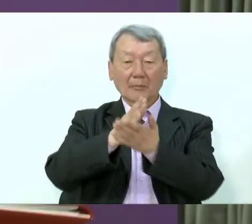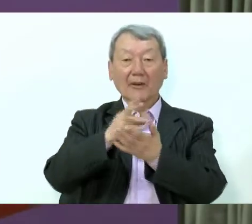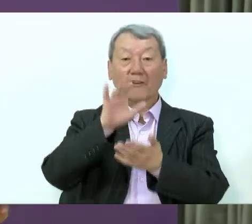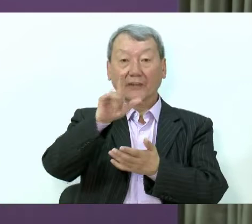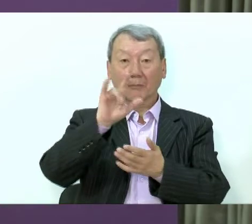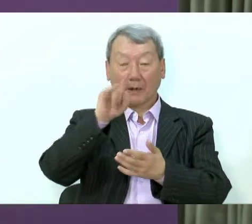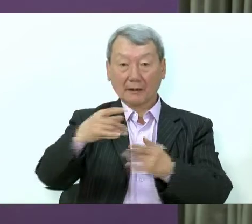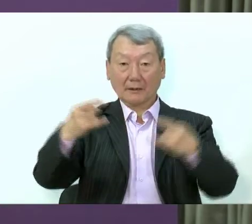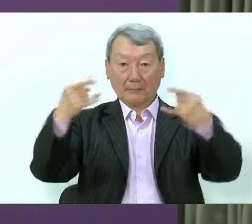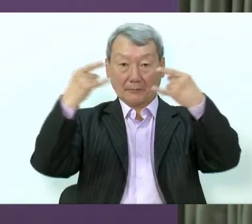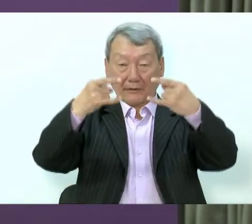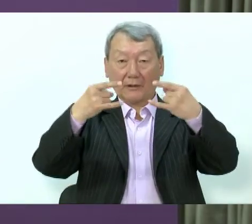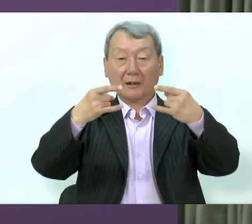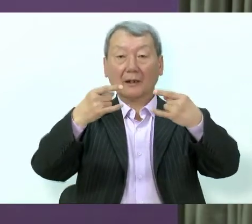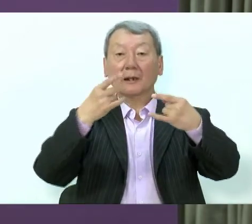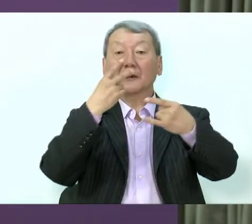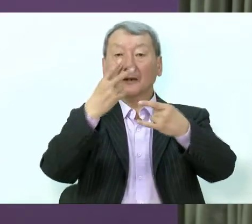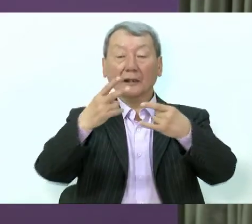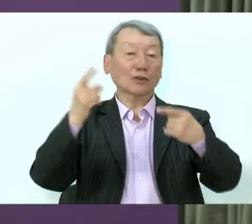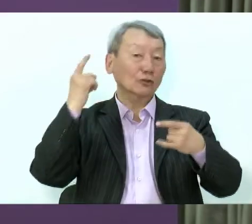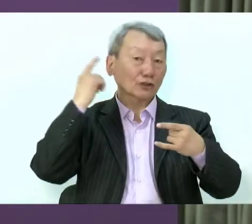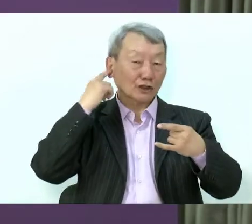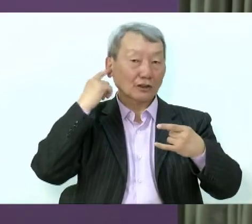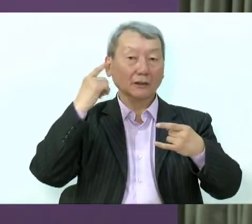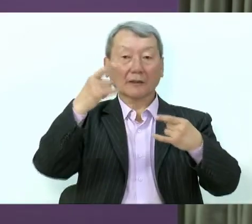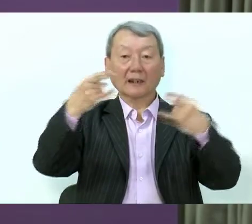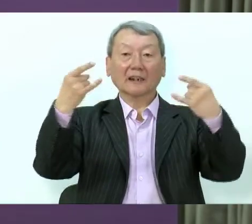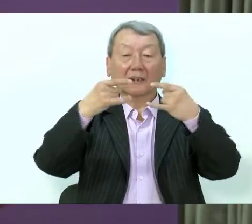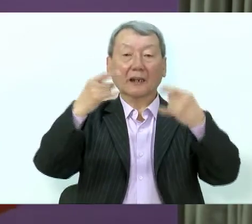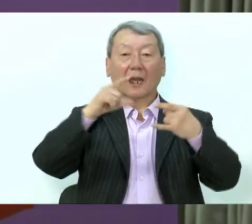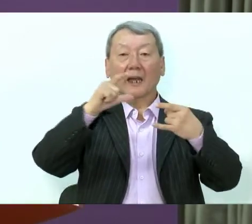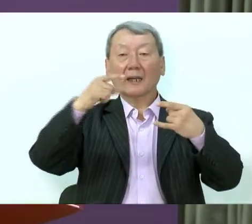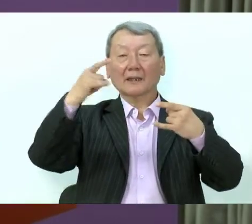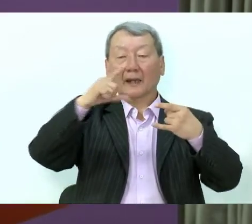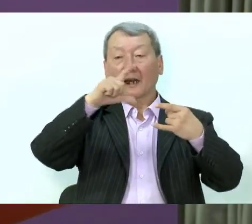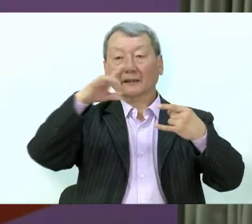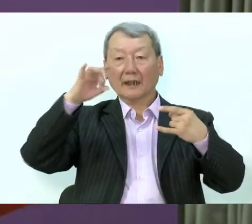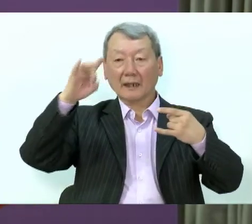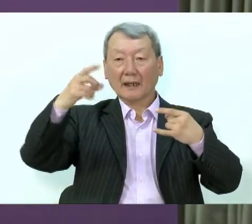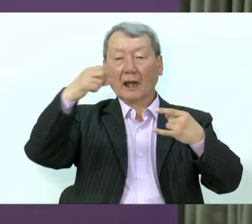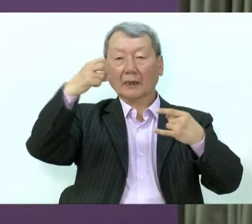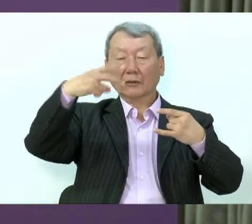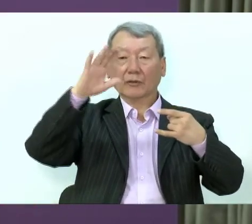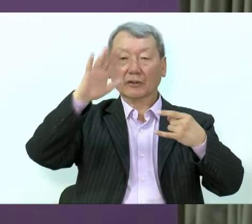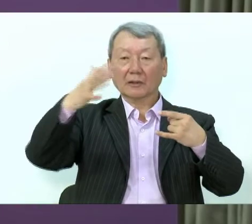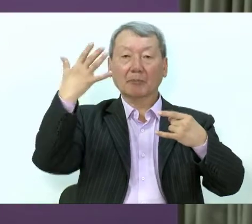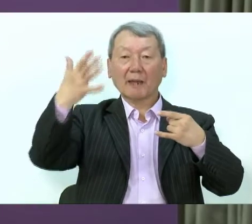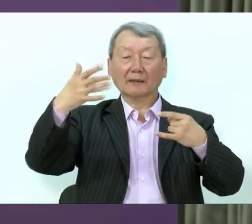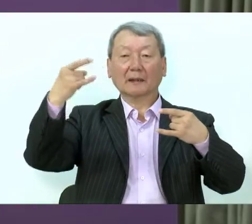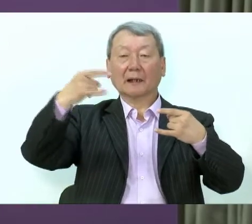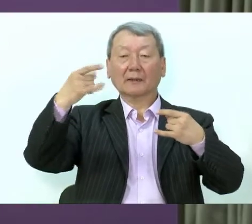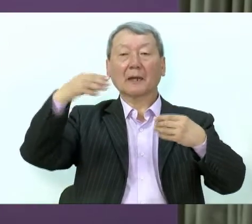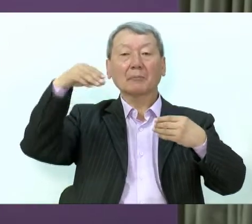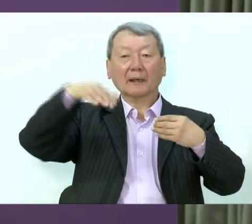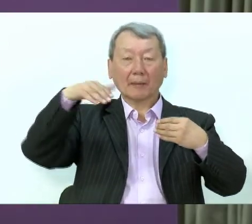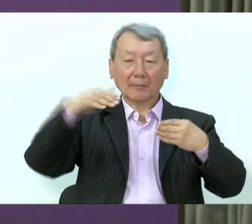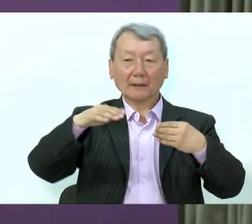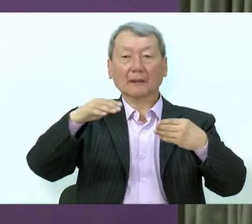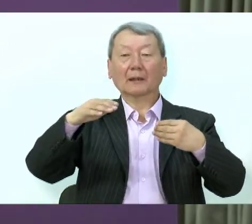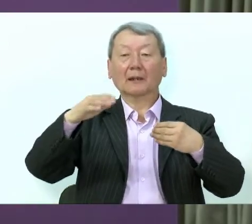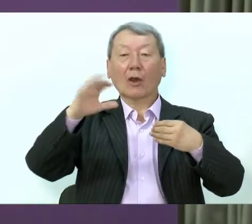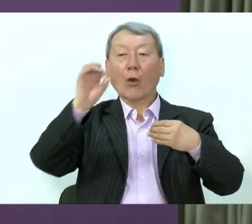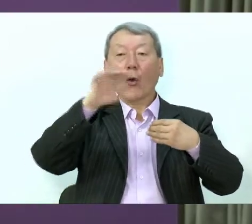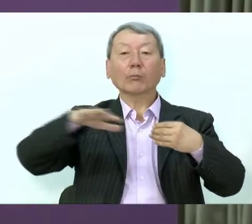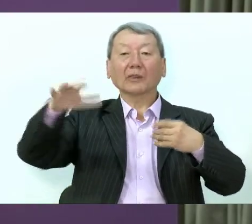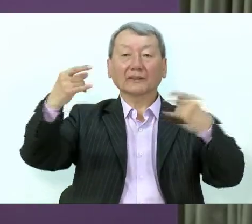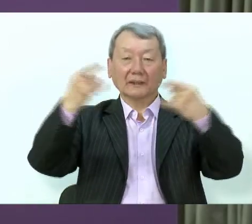могли увидеть, посмотреть и услышать на телеканалах ЛТР, КТРК, ЛТО-24, Пятый канал, Пирамида, от